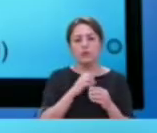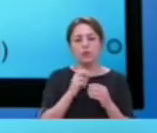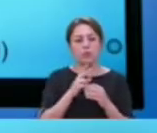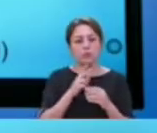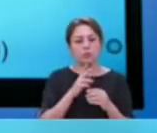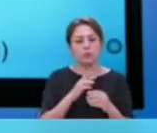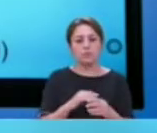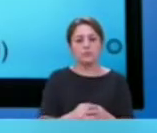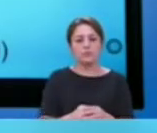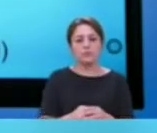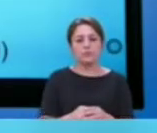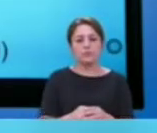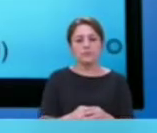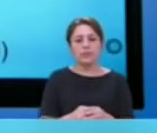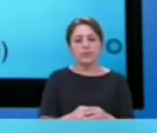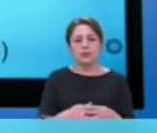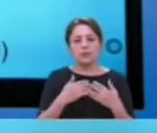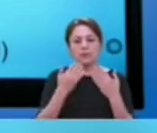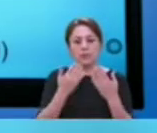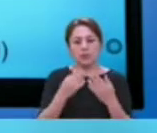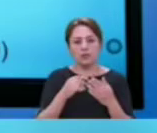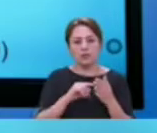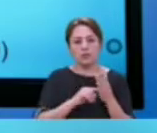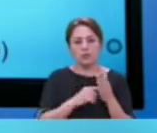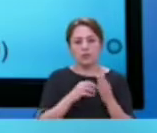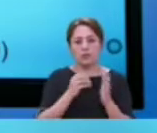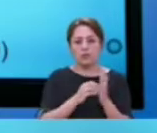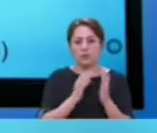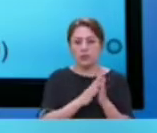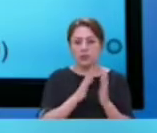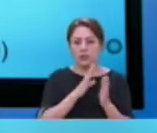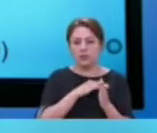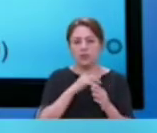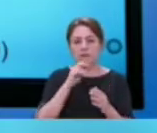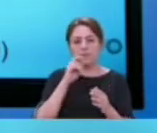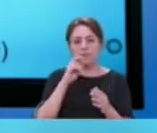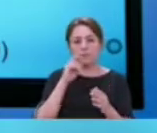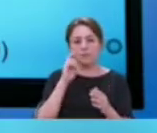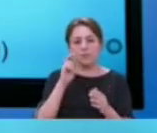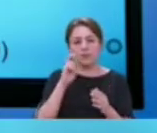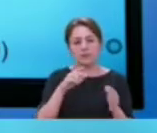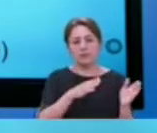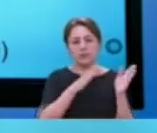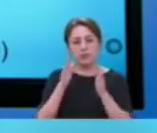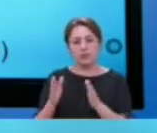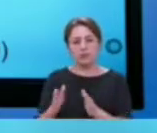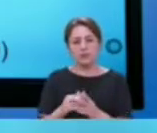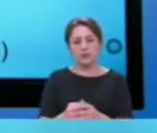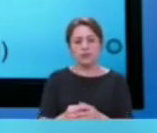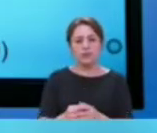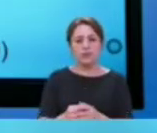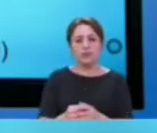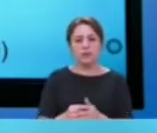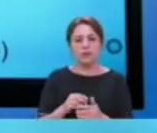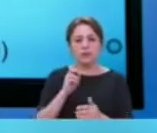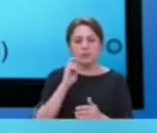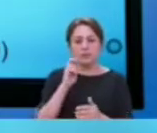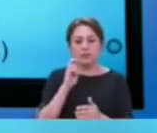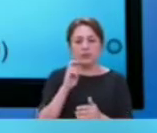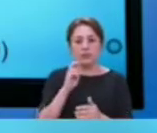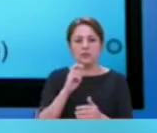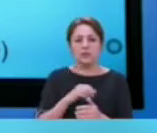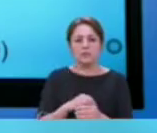13. Mana bu nuqtalarni belgilab oldik. Endi B'siga o'tamiz. Demak,